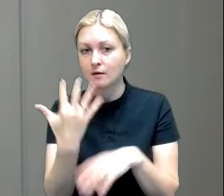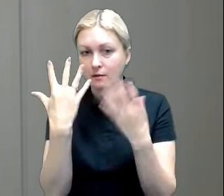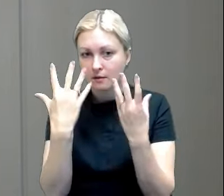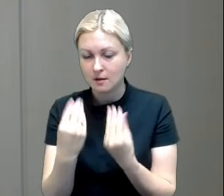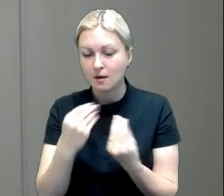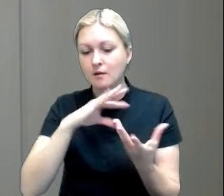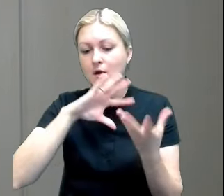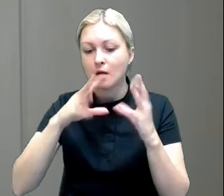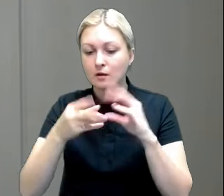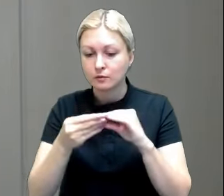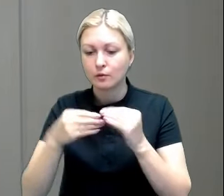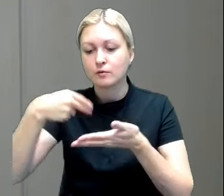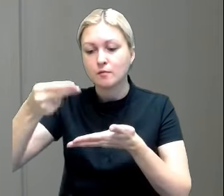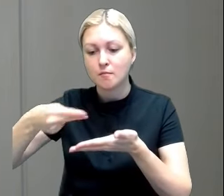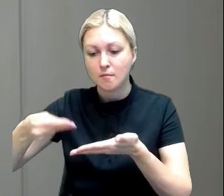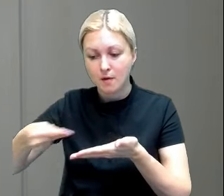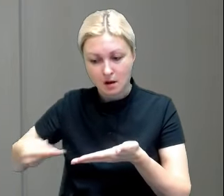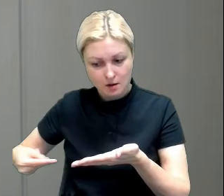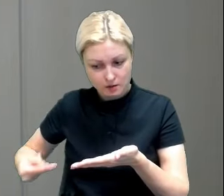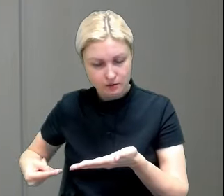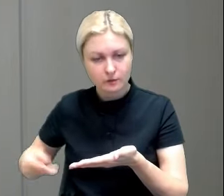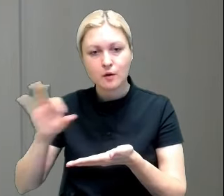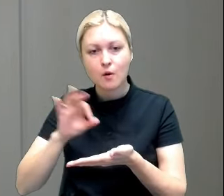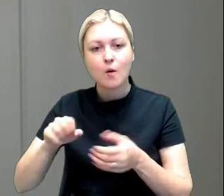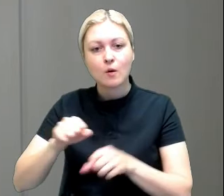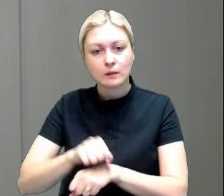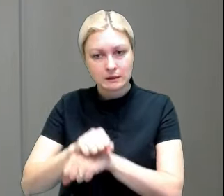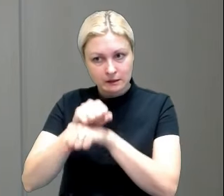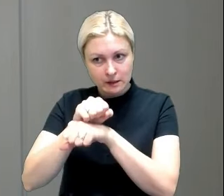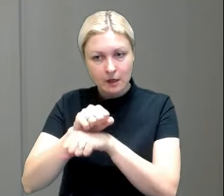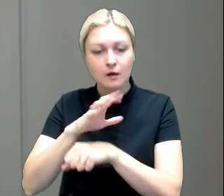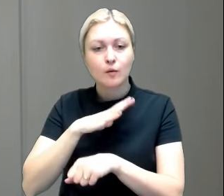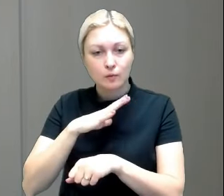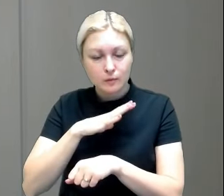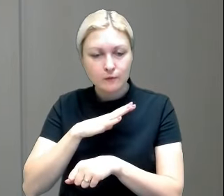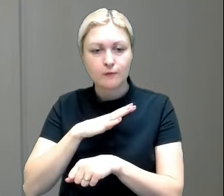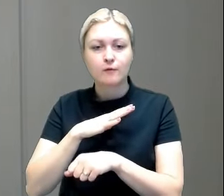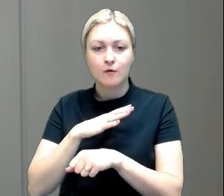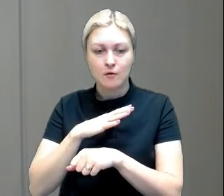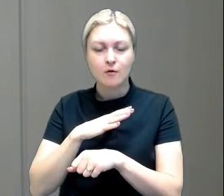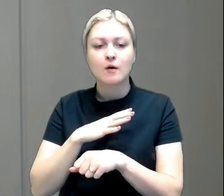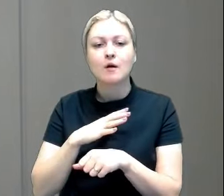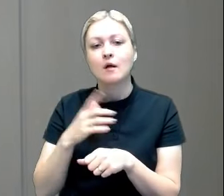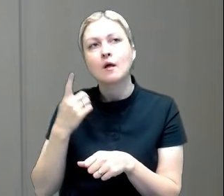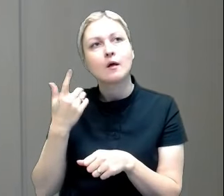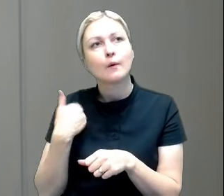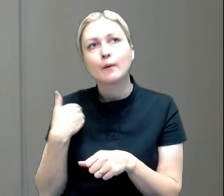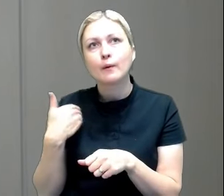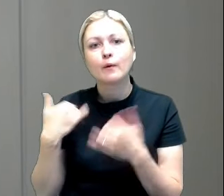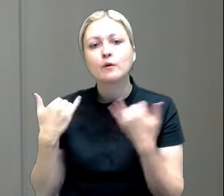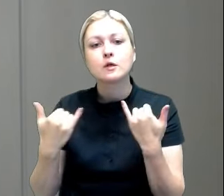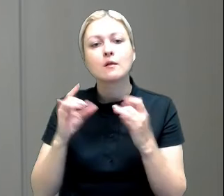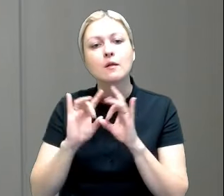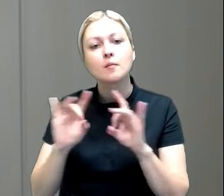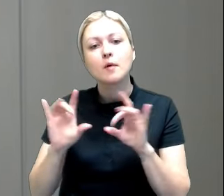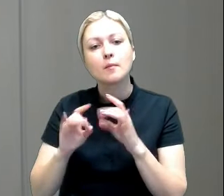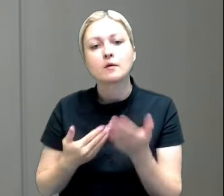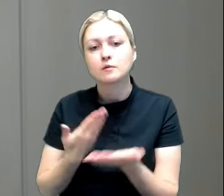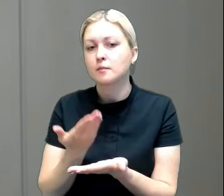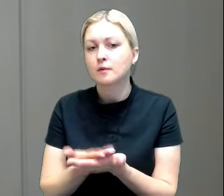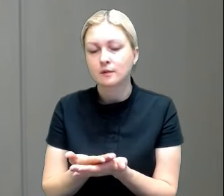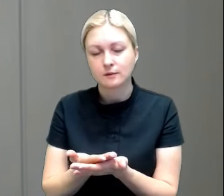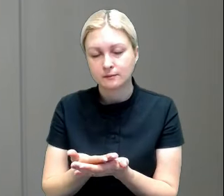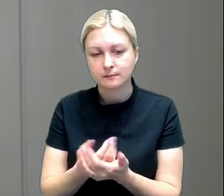paraš ir pamatysite kas yra nurodyta žiniai kurio ką aš nenorėčiau dabar pasakyti rezoliucija